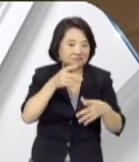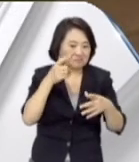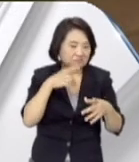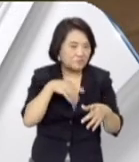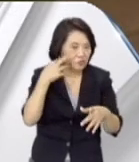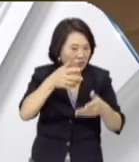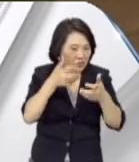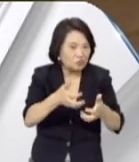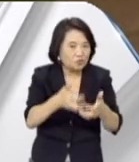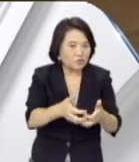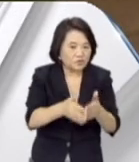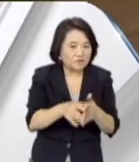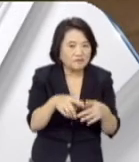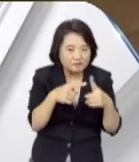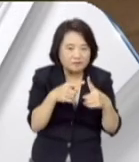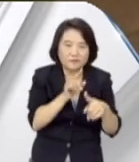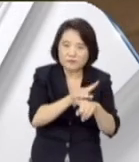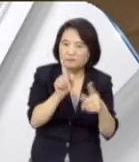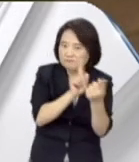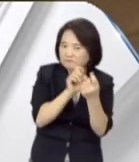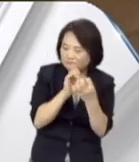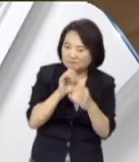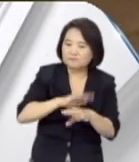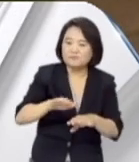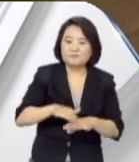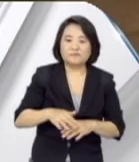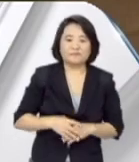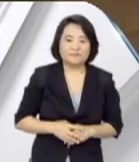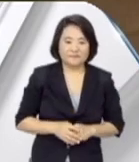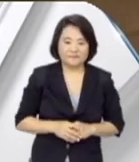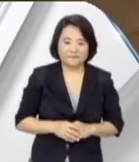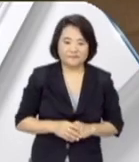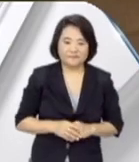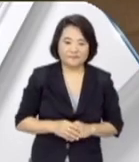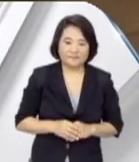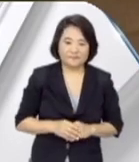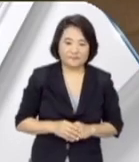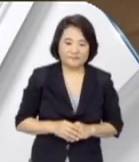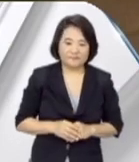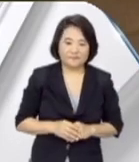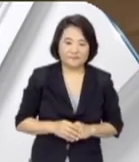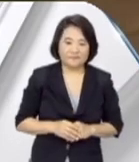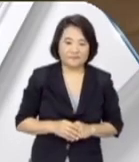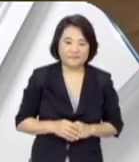两届人士来见面。以上就是记者赖冠胜、陈心怡在巴拉圭带来的采访报道。